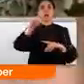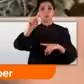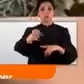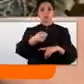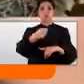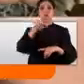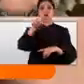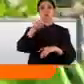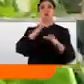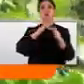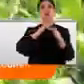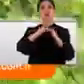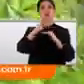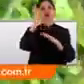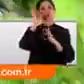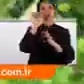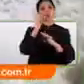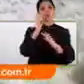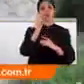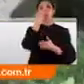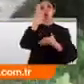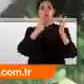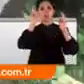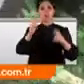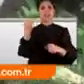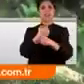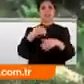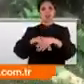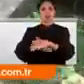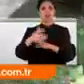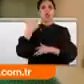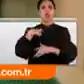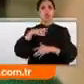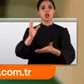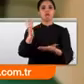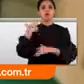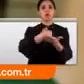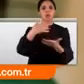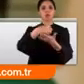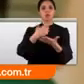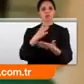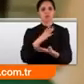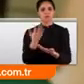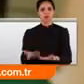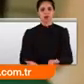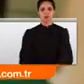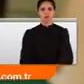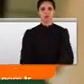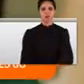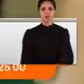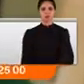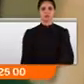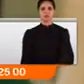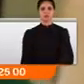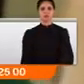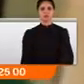halkın uzmanı olduğu bir alan. Ormanlık bölgede taşların altından özenle toplanıyor. Akrepler 40 günlük bir